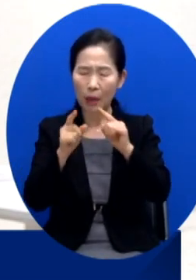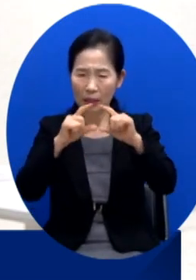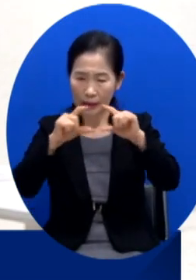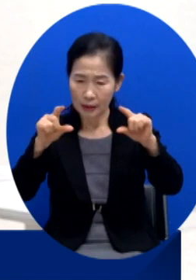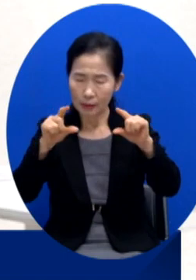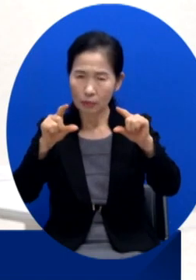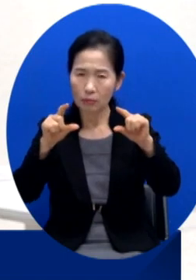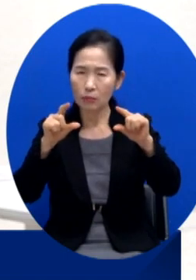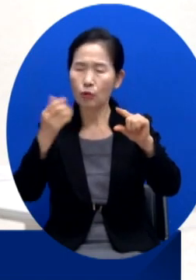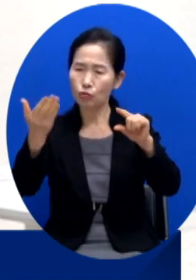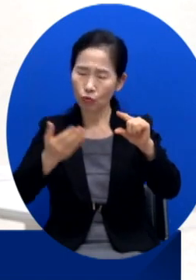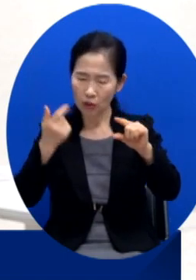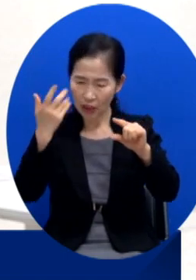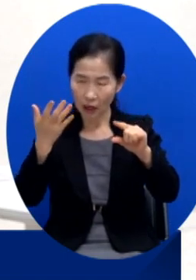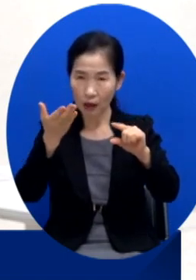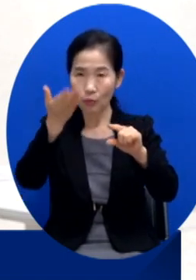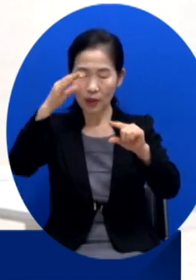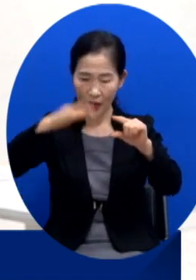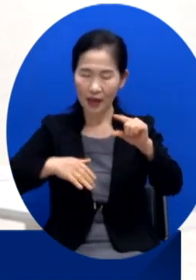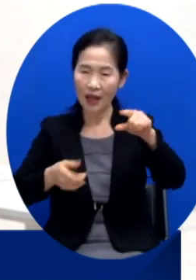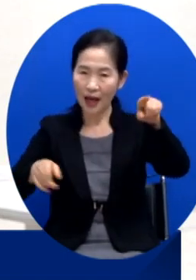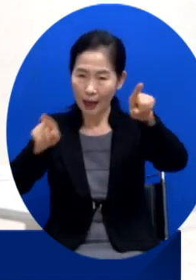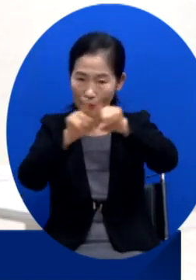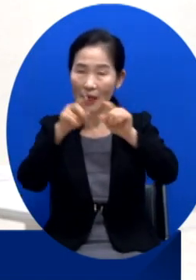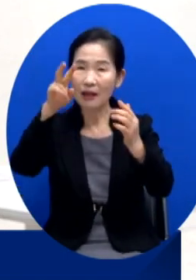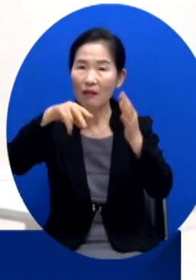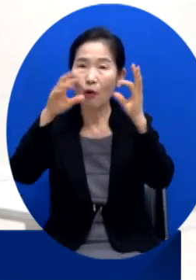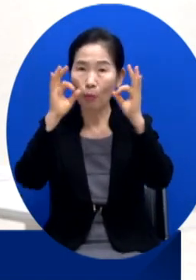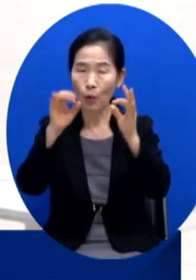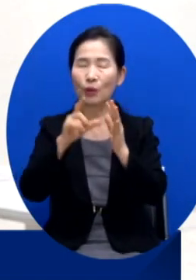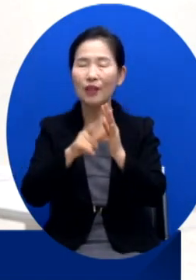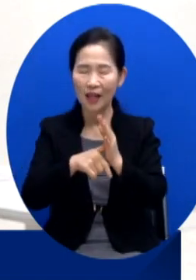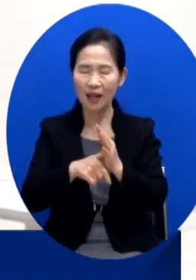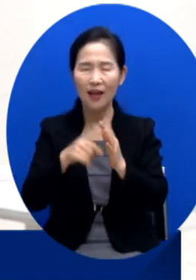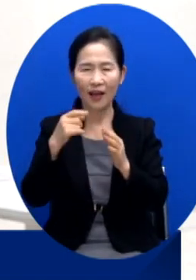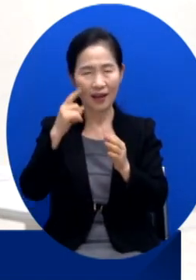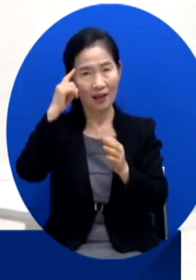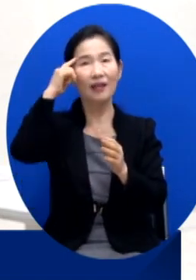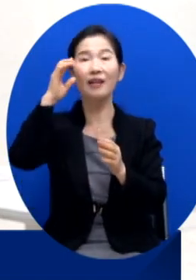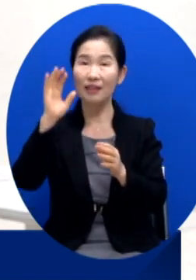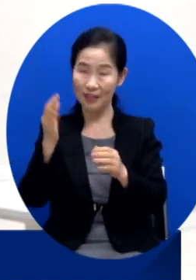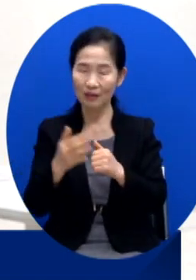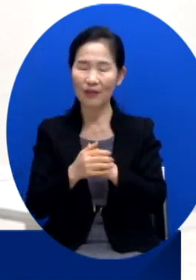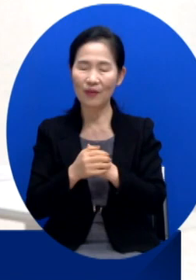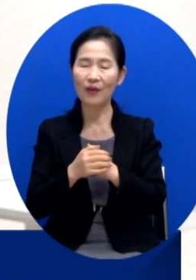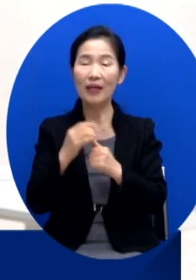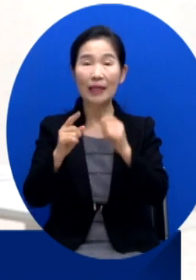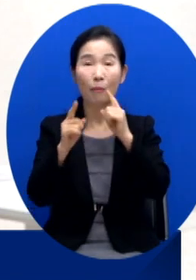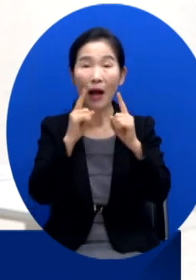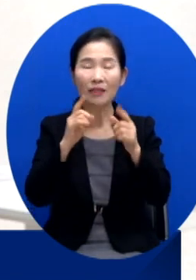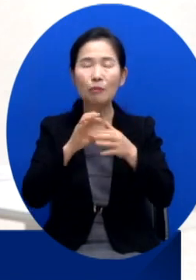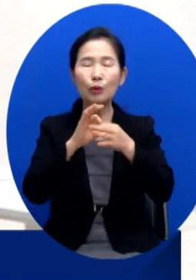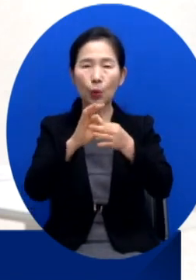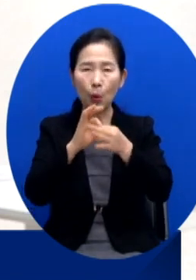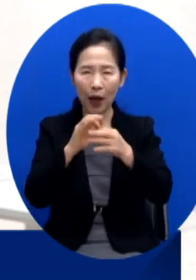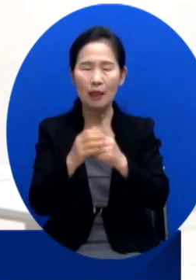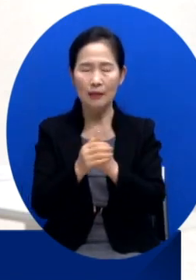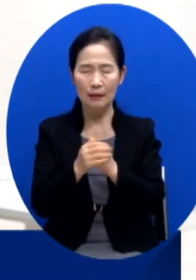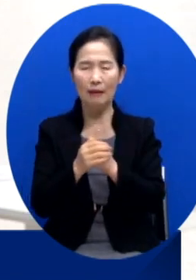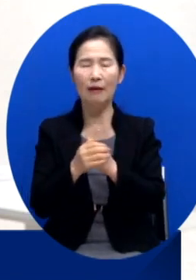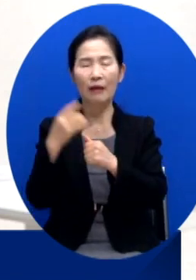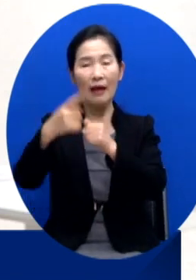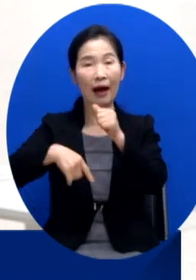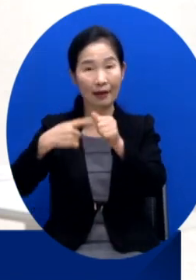선물 해 주셨는지 를 깨달을 수 있으니까 또 이 일을 통해서 더 큰일이 한국교회에 어 말씀을 통한 한 해로